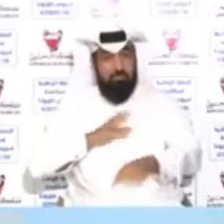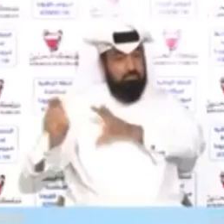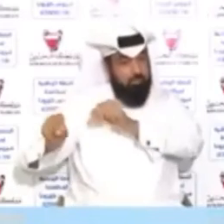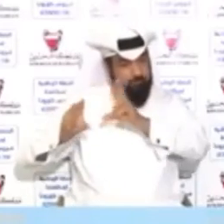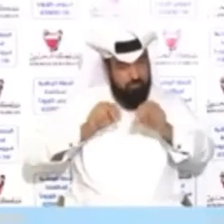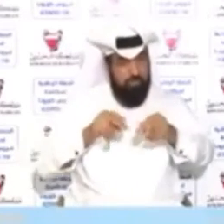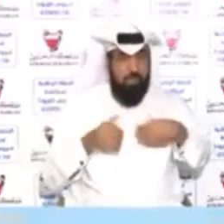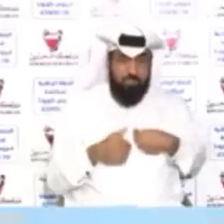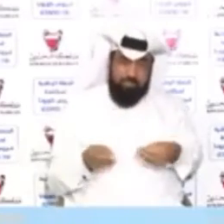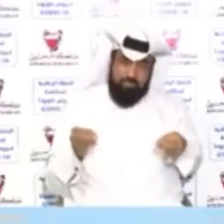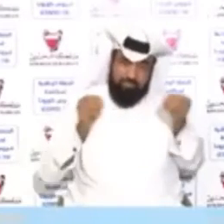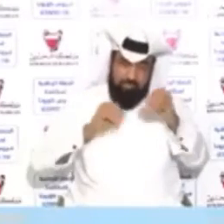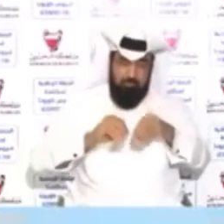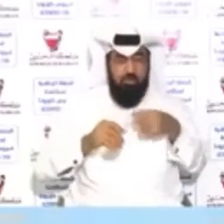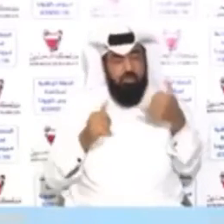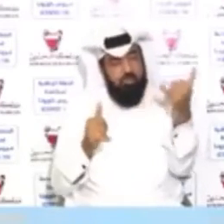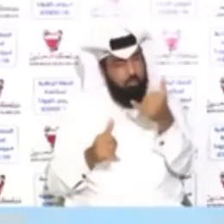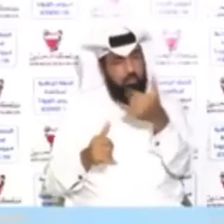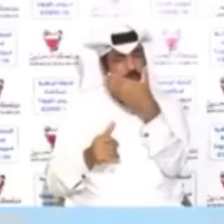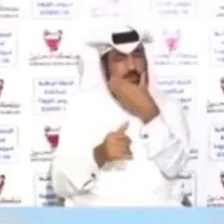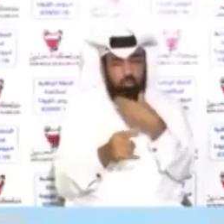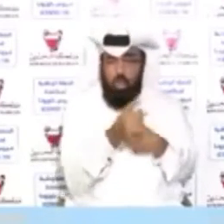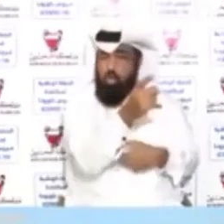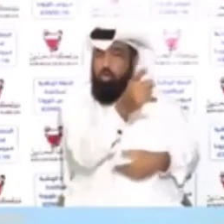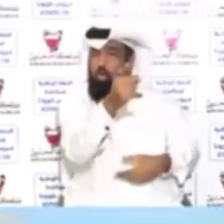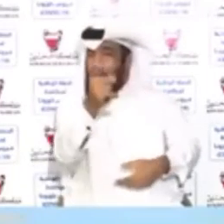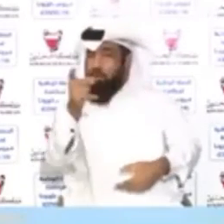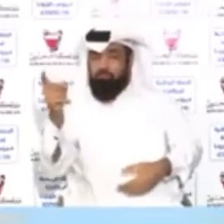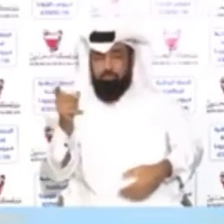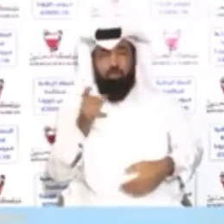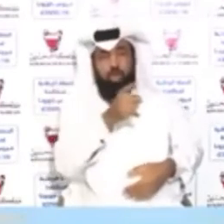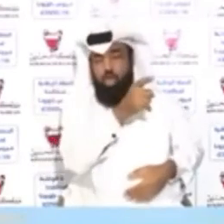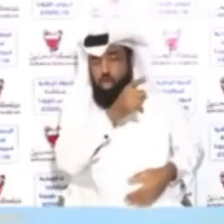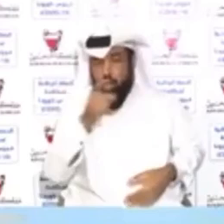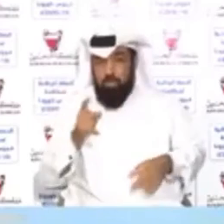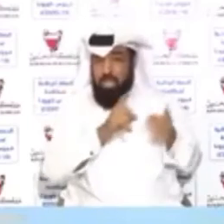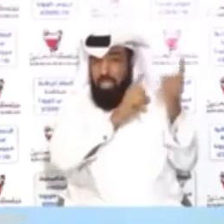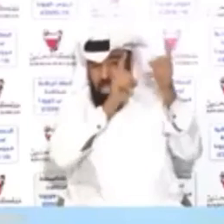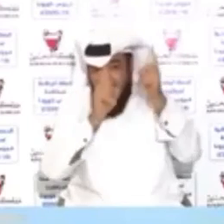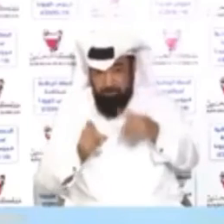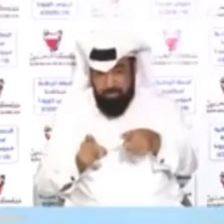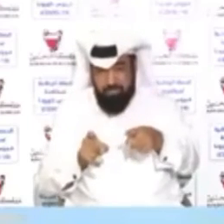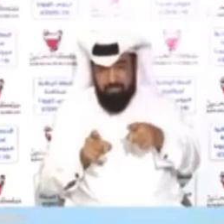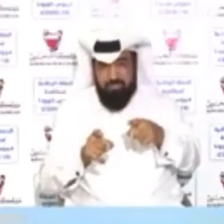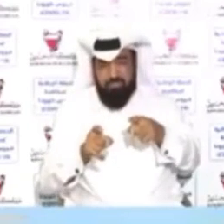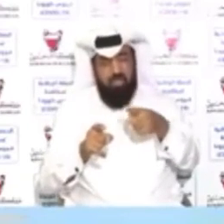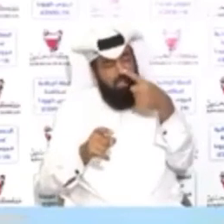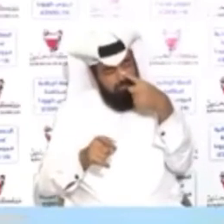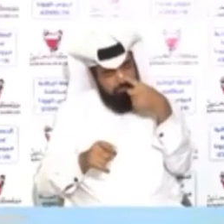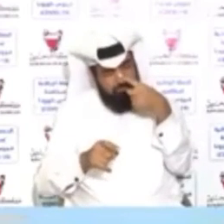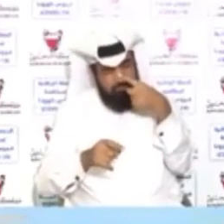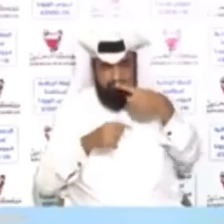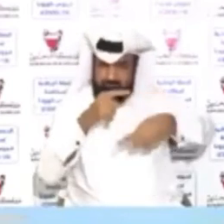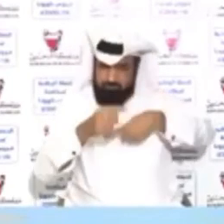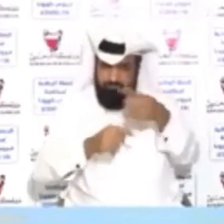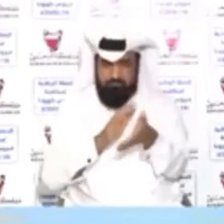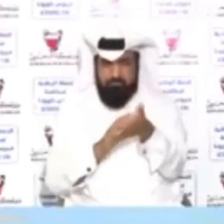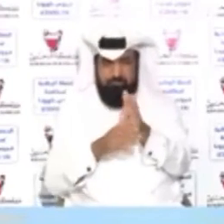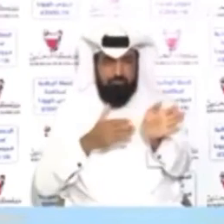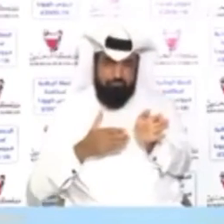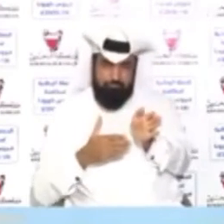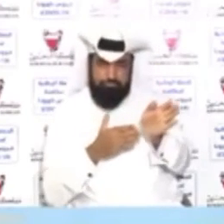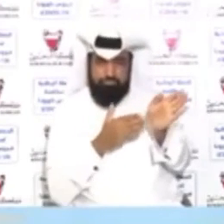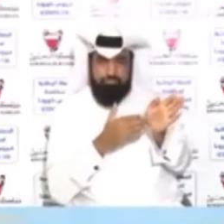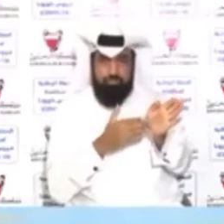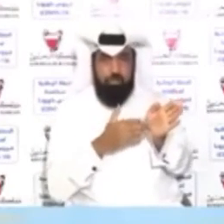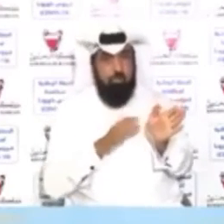الحبيبة. الالتزام بالإجراءات الوقائية والاحترازية الموجودة واللي عممت في أوقات عديدة من الجهات